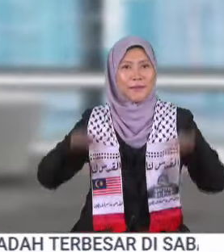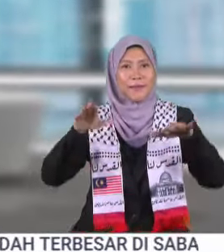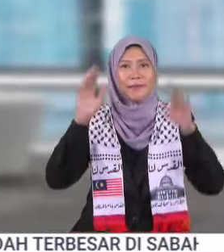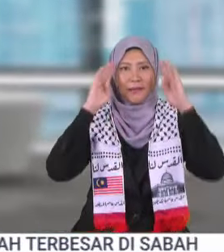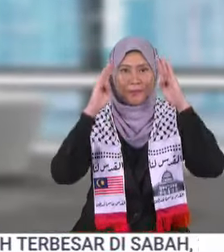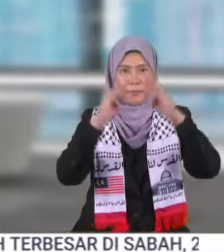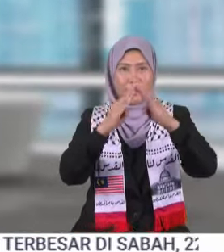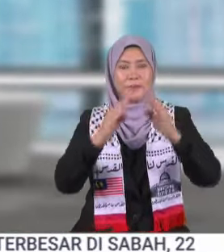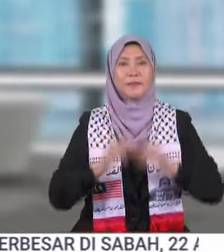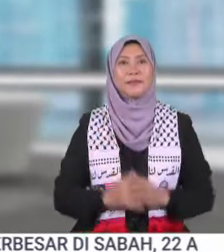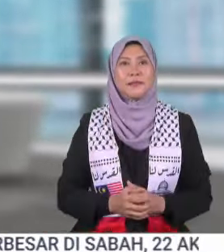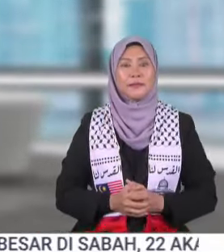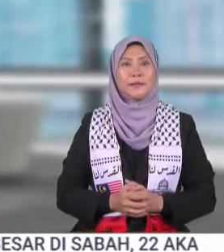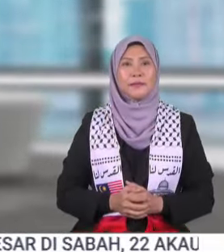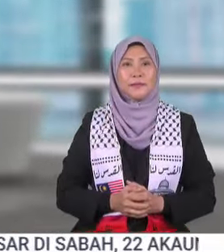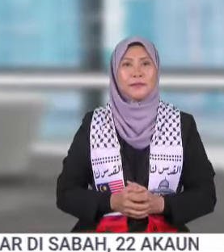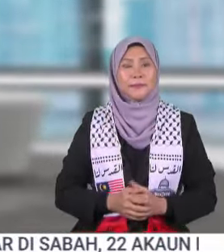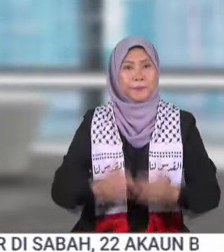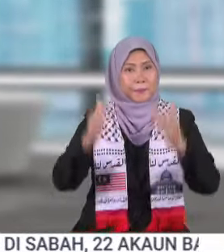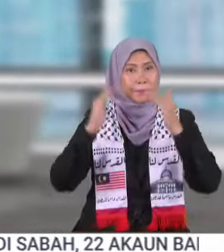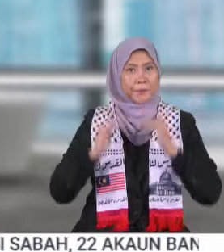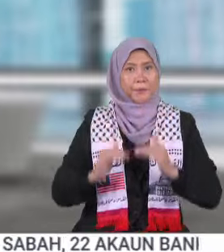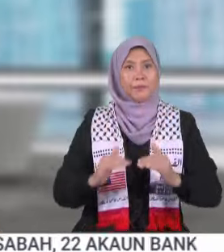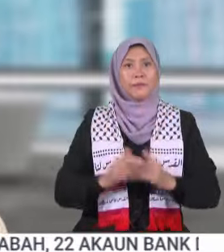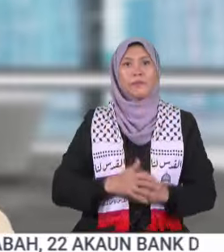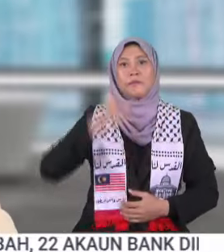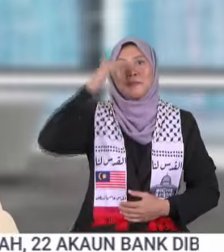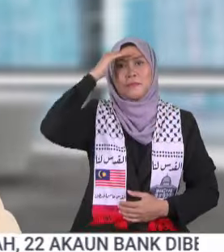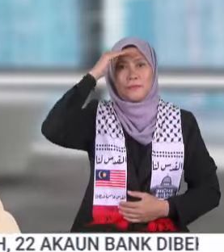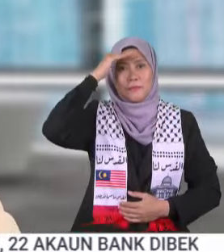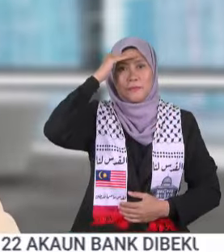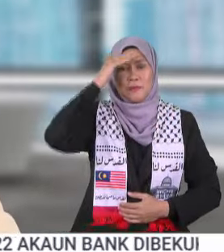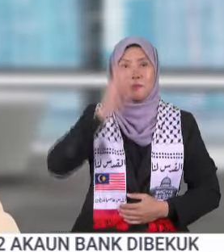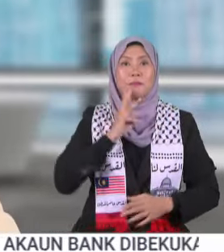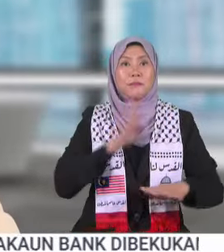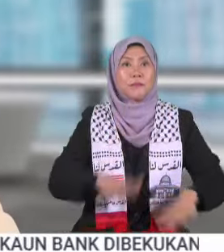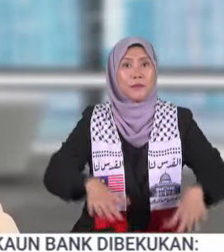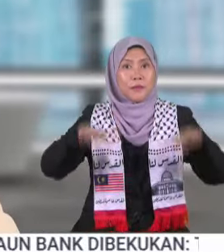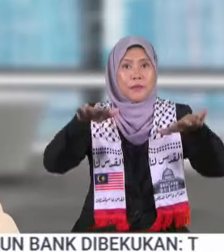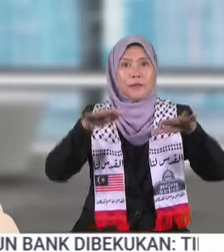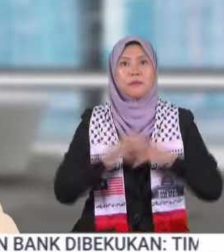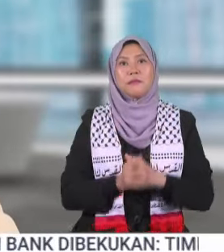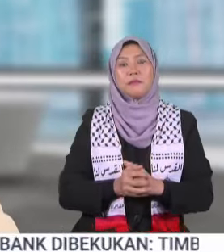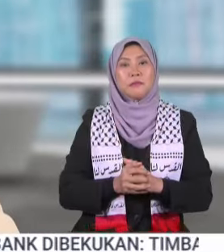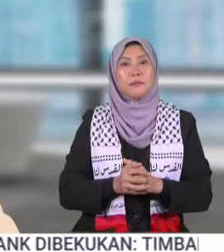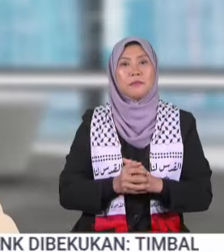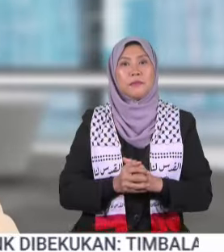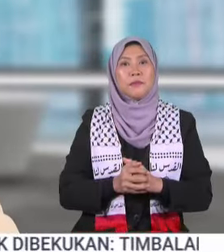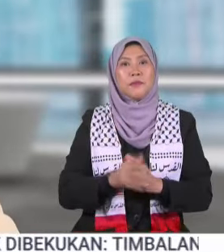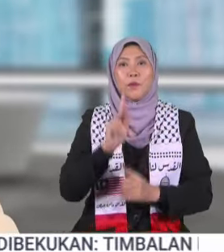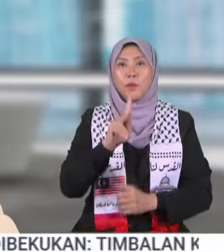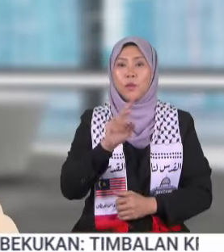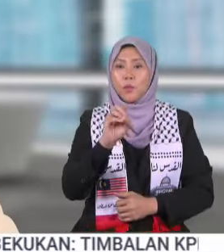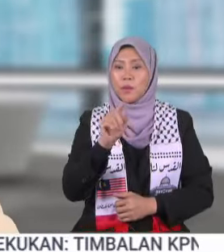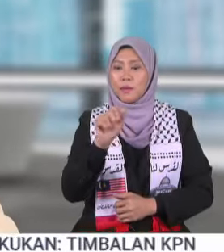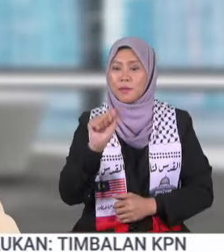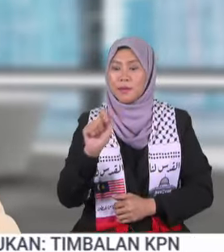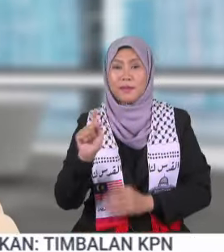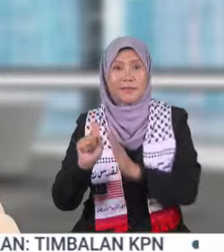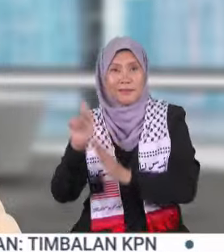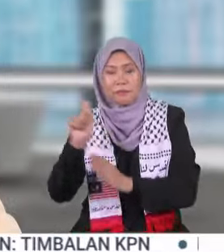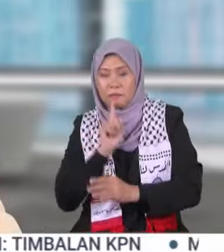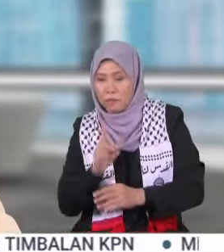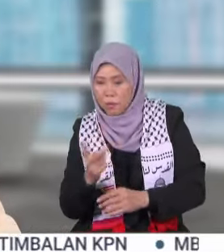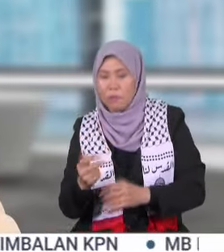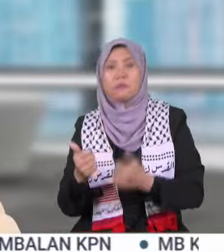Pahang kita beralih ke perkembangan banjir di Johor pula situasi banjir di negeri itu khususnya di kota menunjukkan Perkembangan